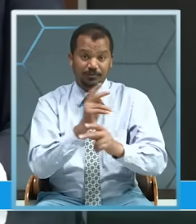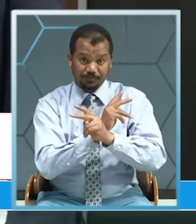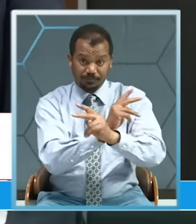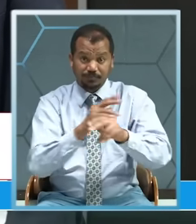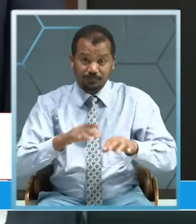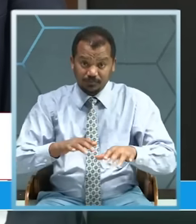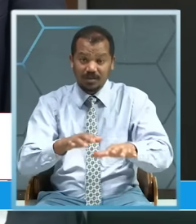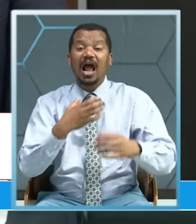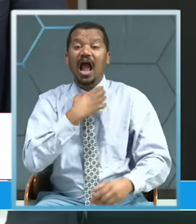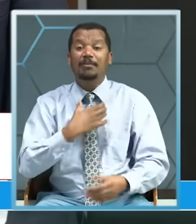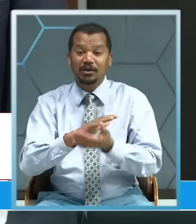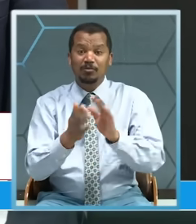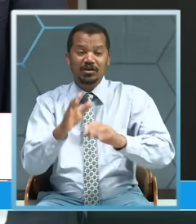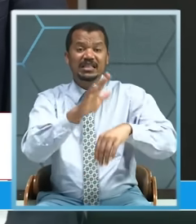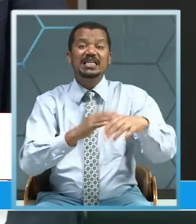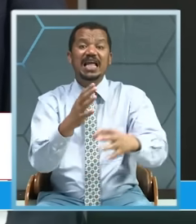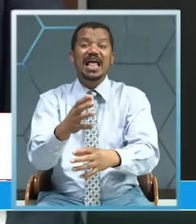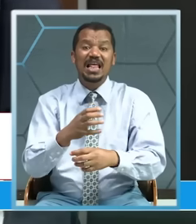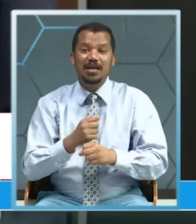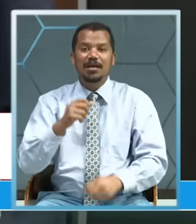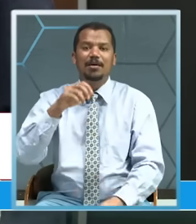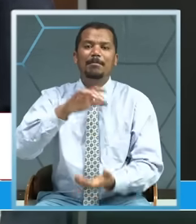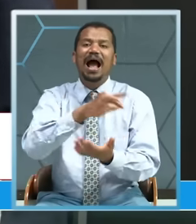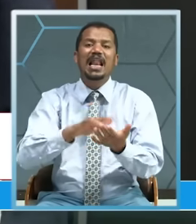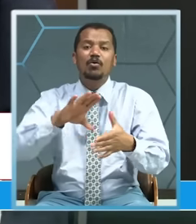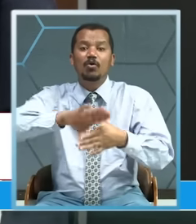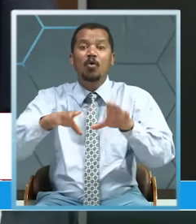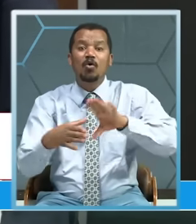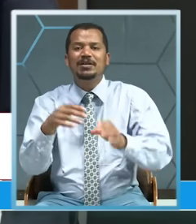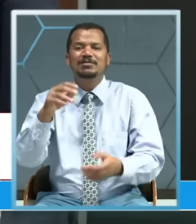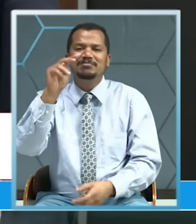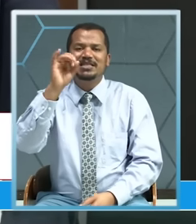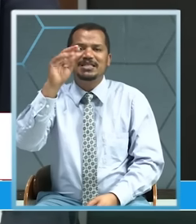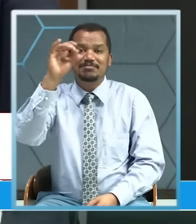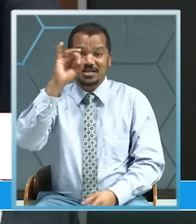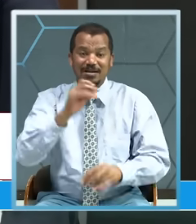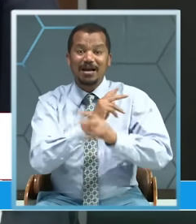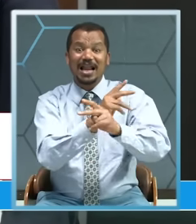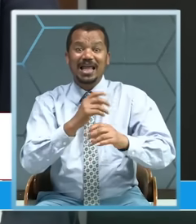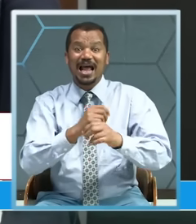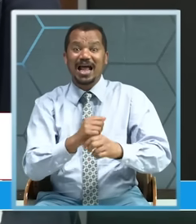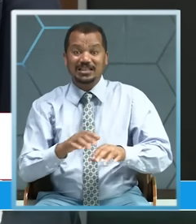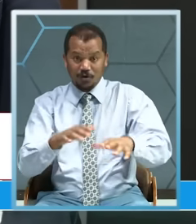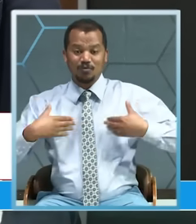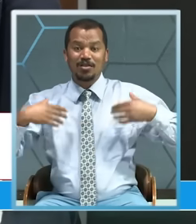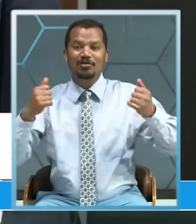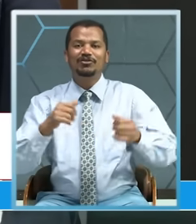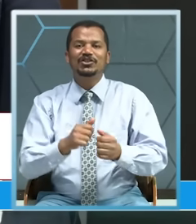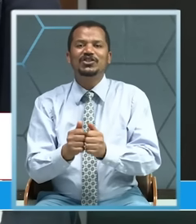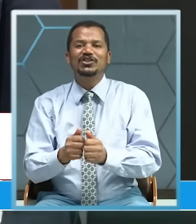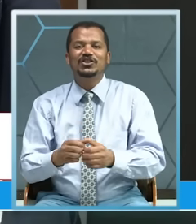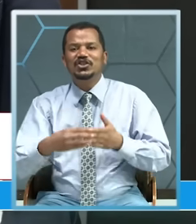የሀገር መከላከያ ሰራዊት አባል የመሆን ጥሪን የተቀበሉ የማዕከላዊ ጎንደር ዞን ምልምል የመከላከያ ሰራዊት ወጣቶች